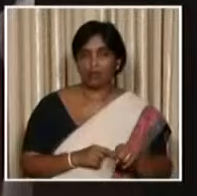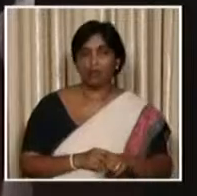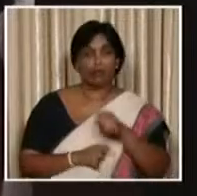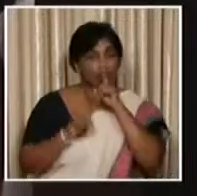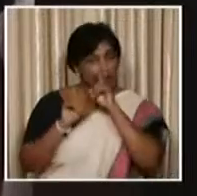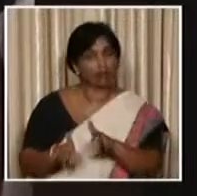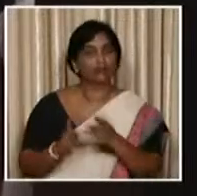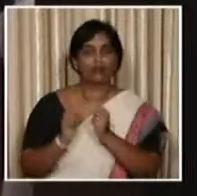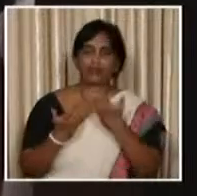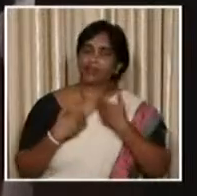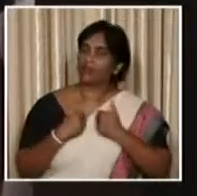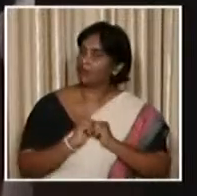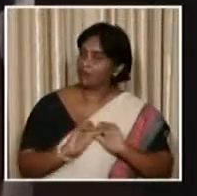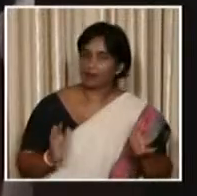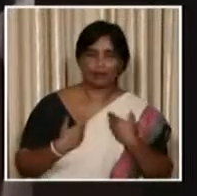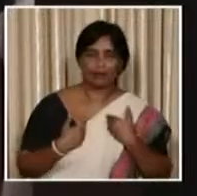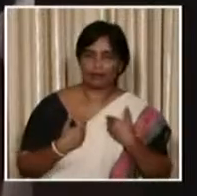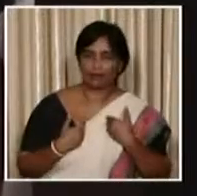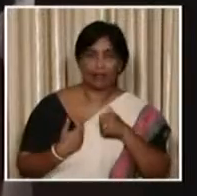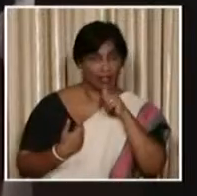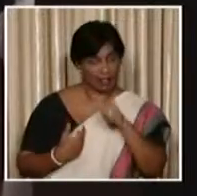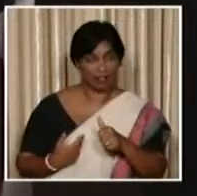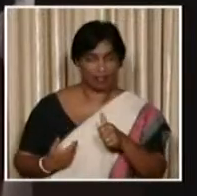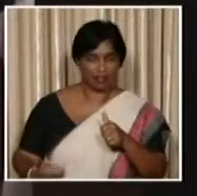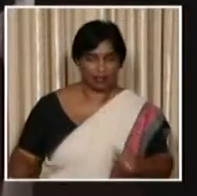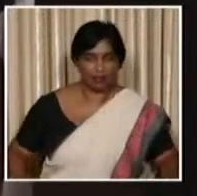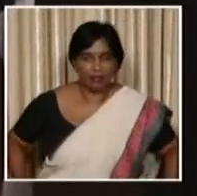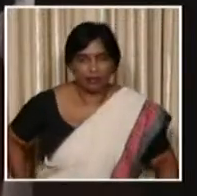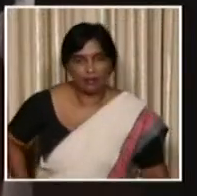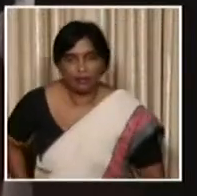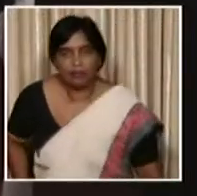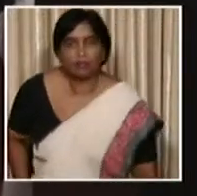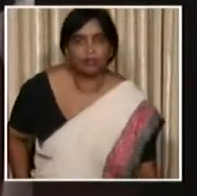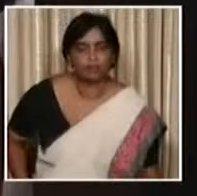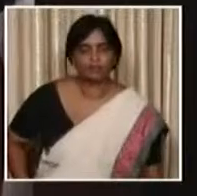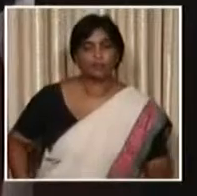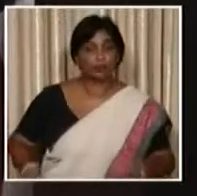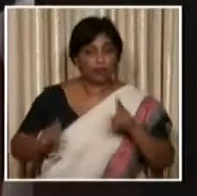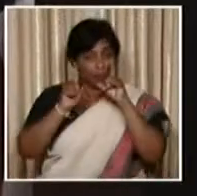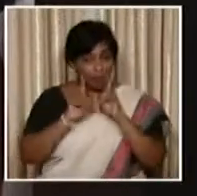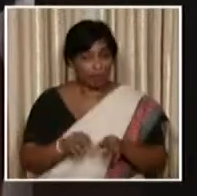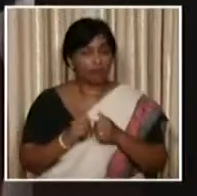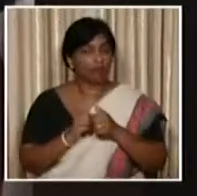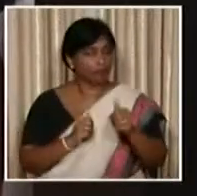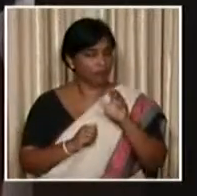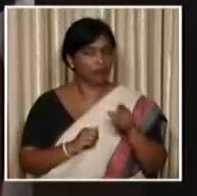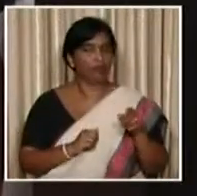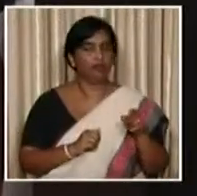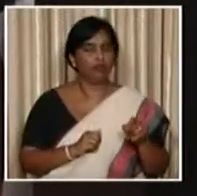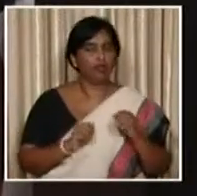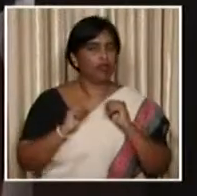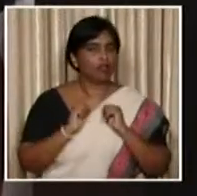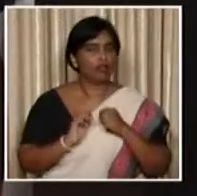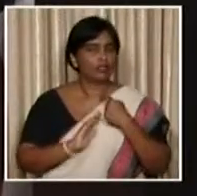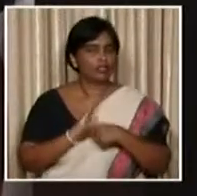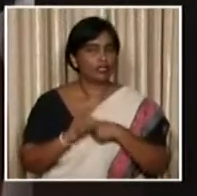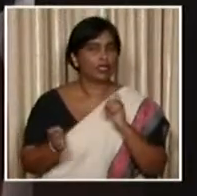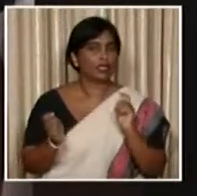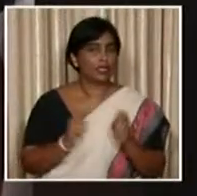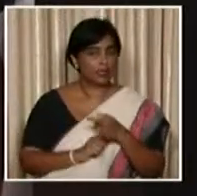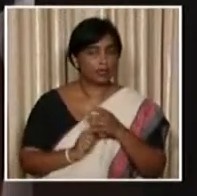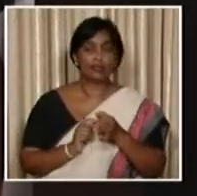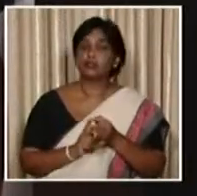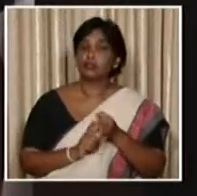ඔබතුමා කරෙත් නැහැ අපි කරෙත් නැහැ. ඔන්න ඇත්තම කතාව. හරි. එහෙම තත්ත්වයක් තිබියදී කොහොමද ශ්‍රී ලංකා ක්‍රිකට්